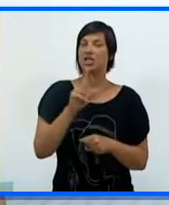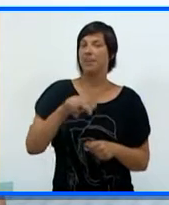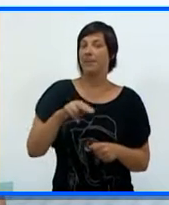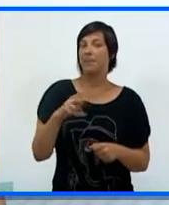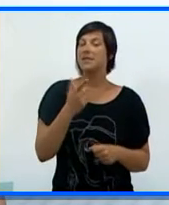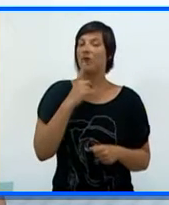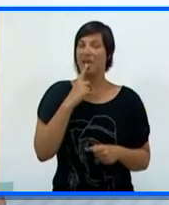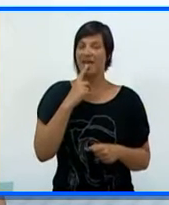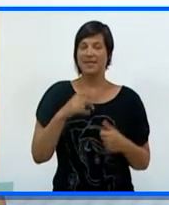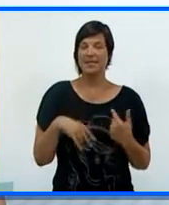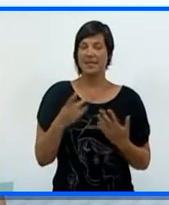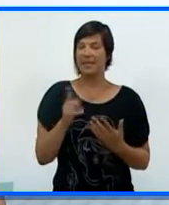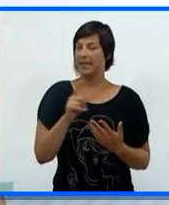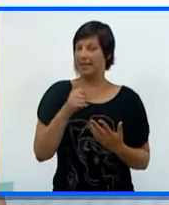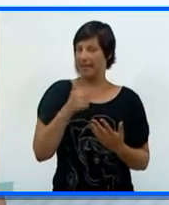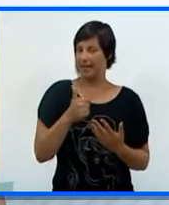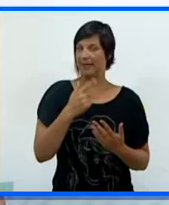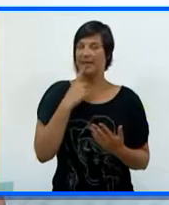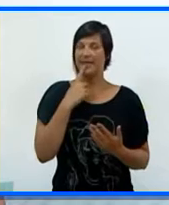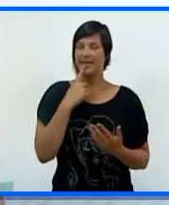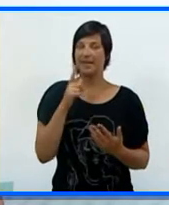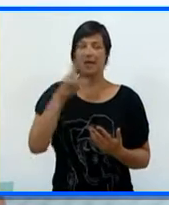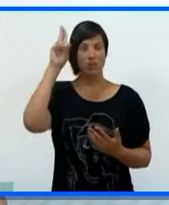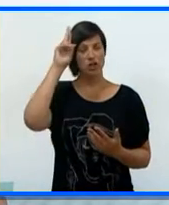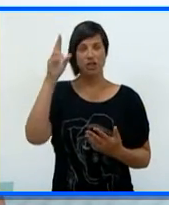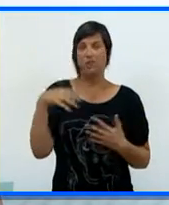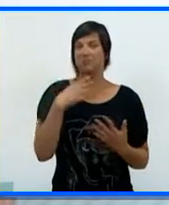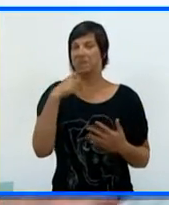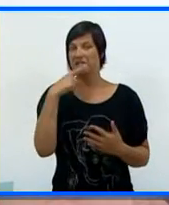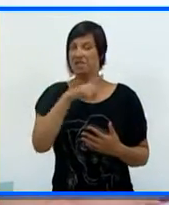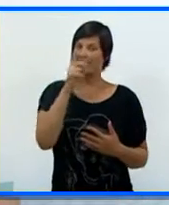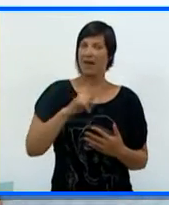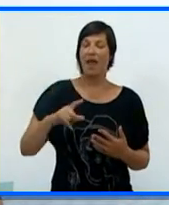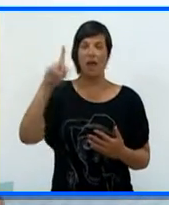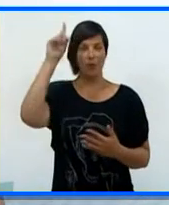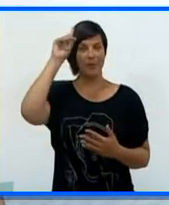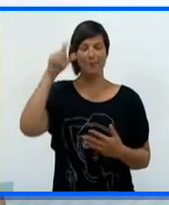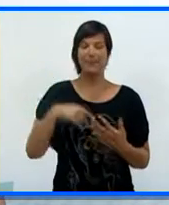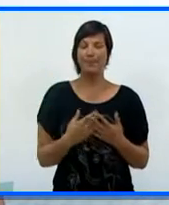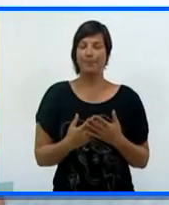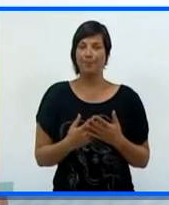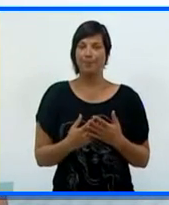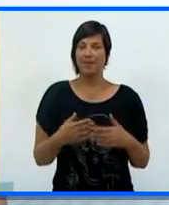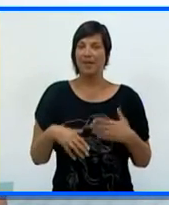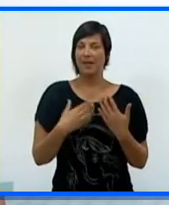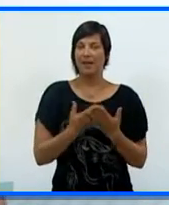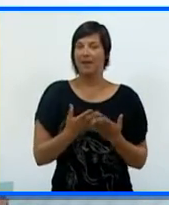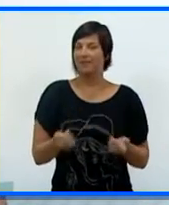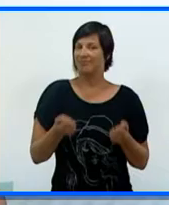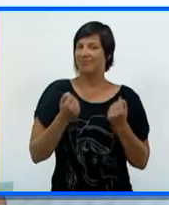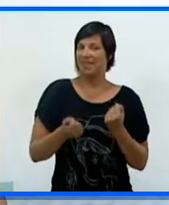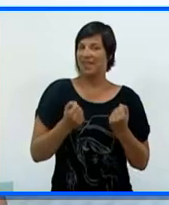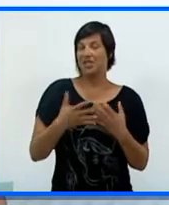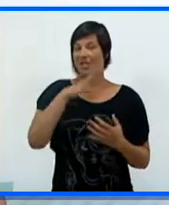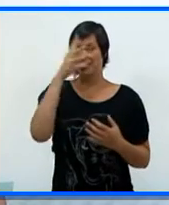država ima svoj jezik, tako da nije univerzalni jezik, ne možeš se sporazumjeti sa Talijanom, Njemcom. Tako da, i prilično